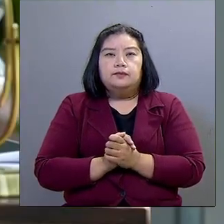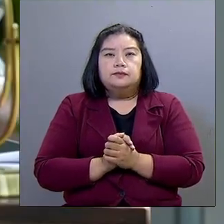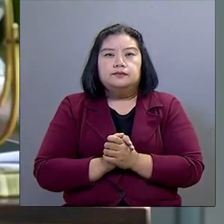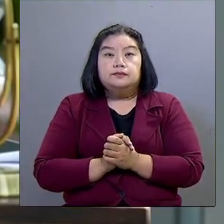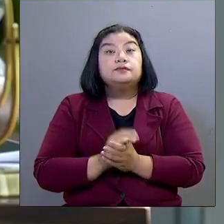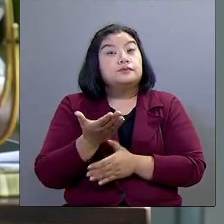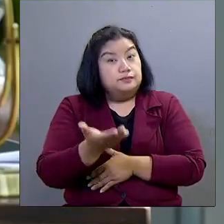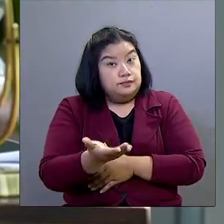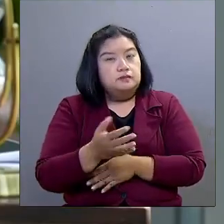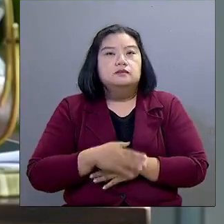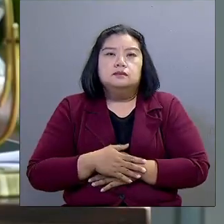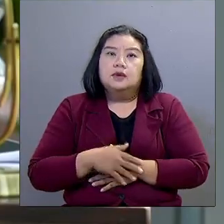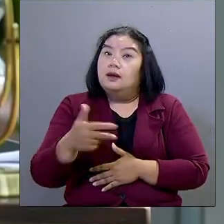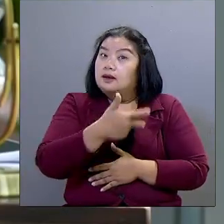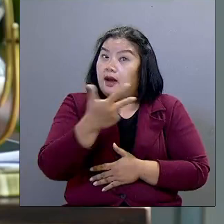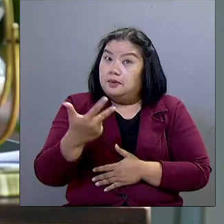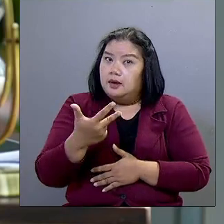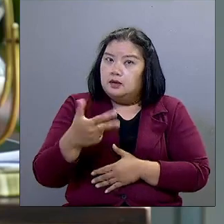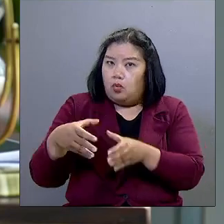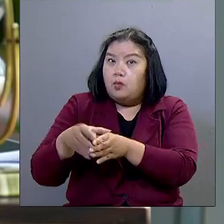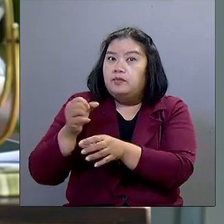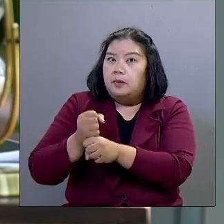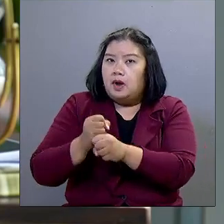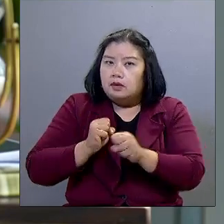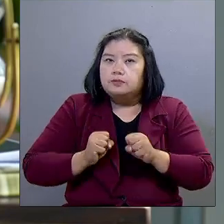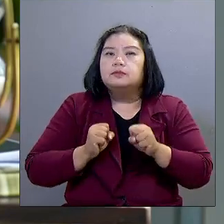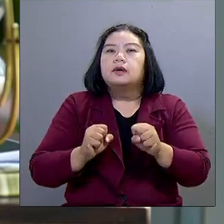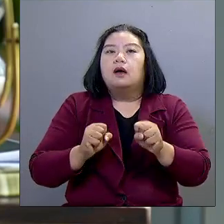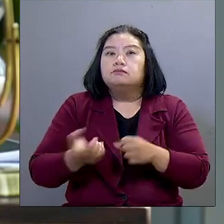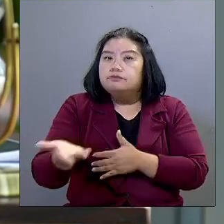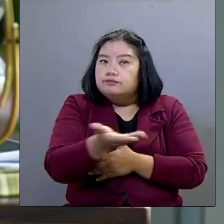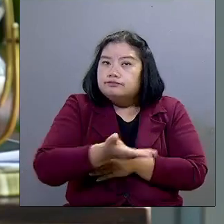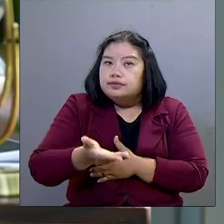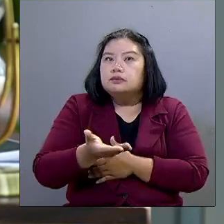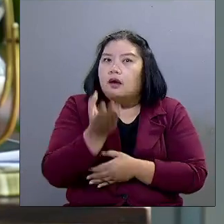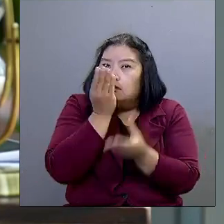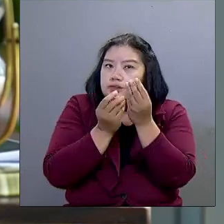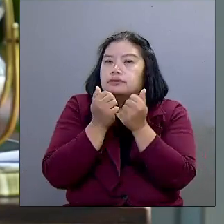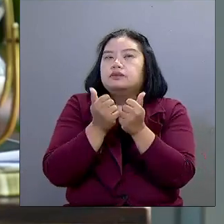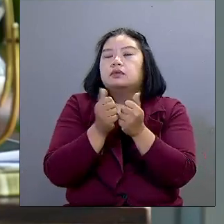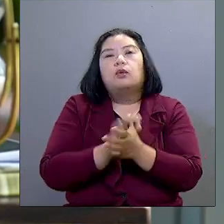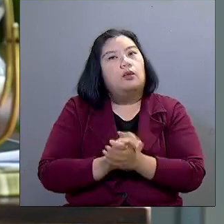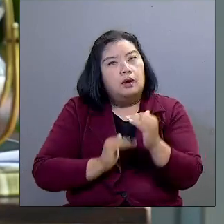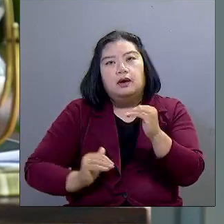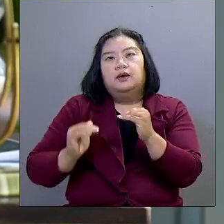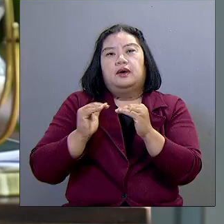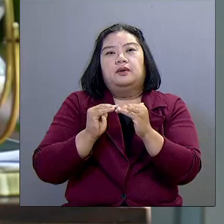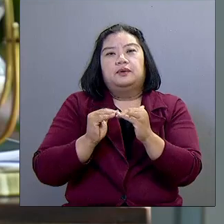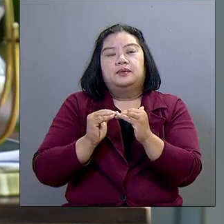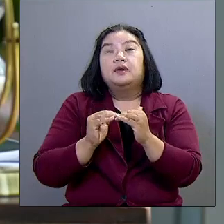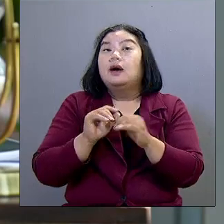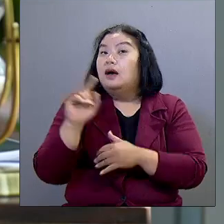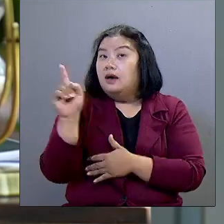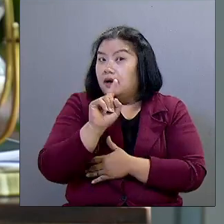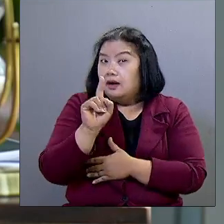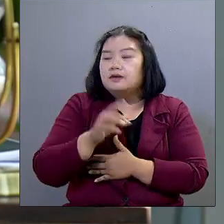และนี่ก็คือความพยายามของไทย PBS ที่อยากจะให้คุณผู้ชมทุกคนนั้นได้เข้าถึงเนื้อหาอย่างเท่าเทียมกันค่ะหากคุณผู้ชมท่าน